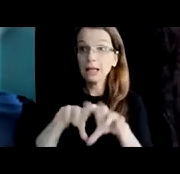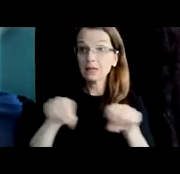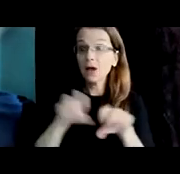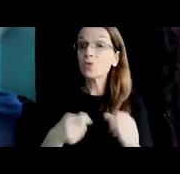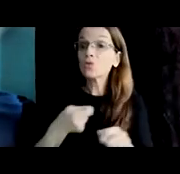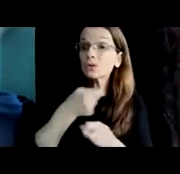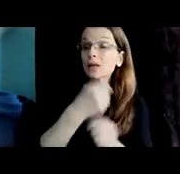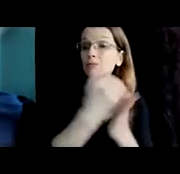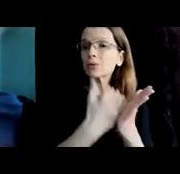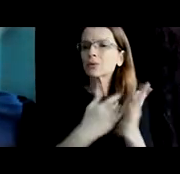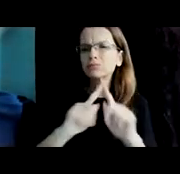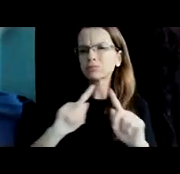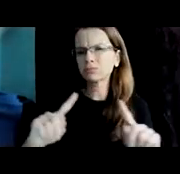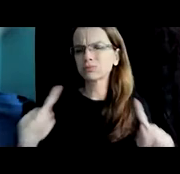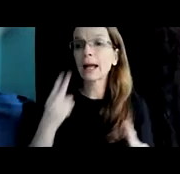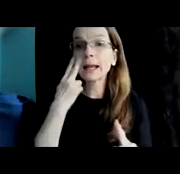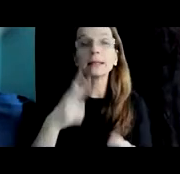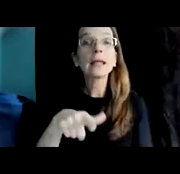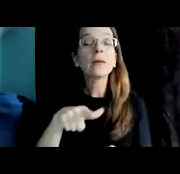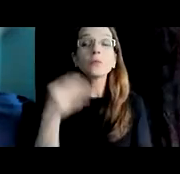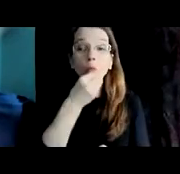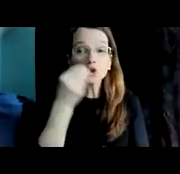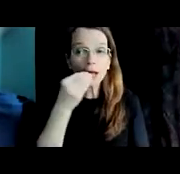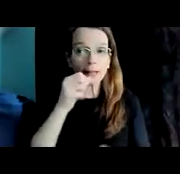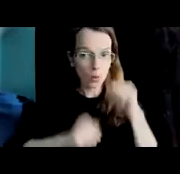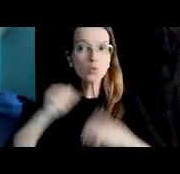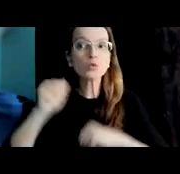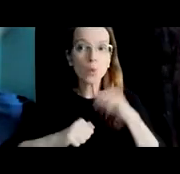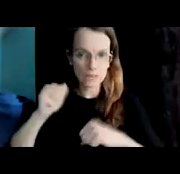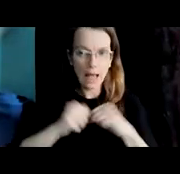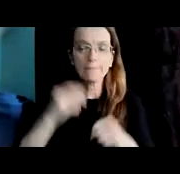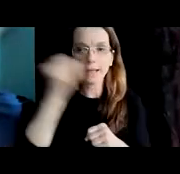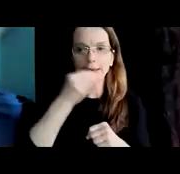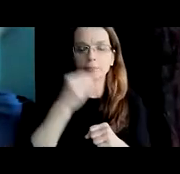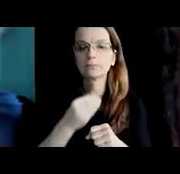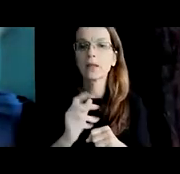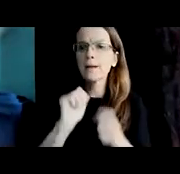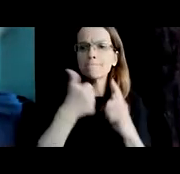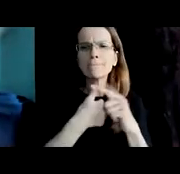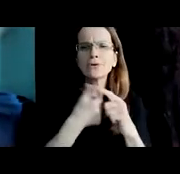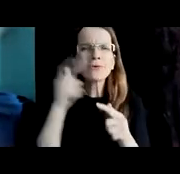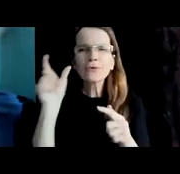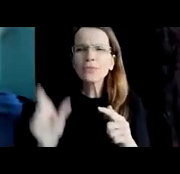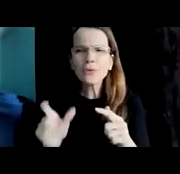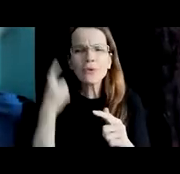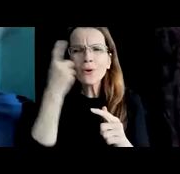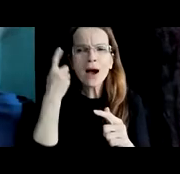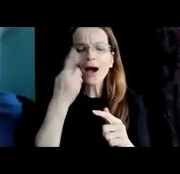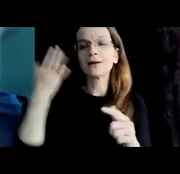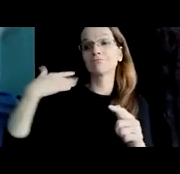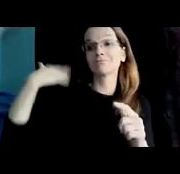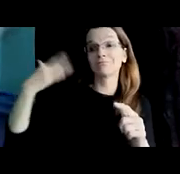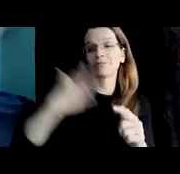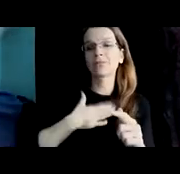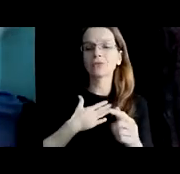programe izobraževanja, usposabljanja, učenja. Prva, ki je začela razmišljati v tej smeri, je bila pred leti naša